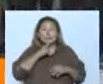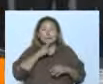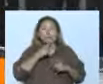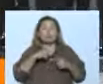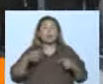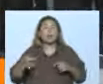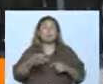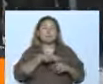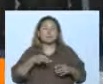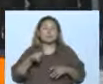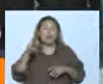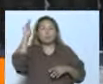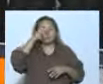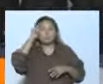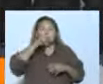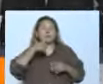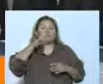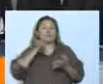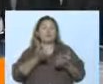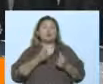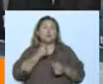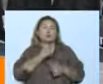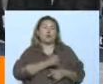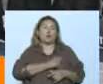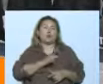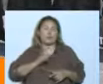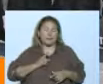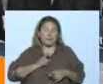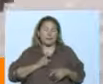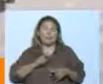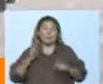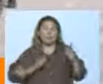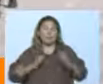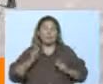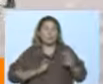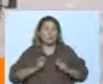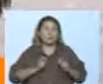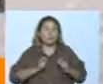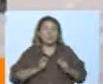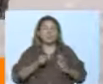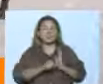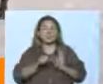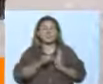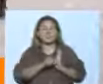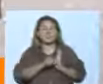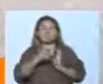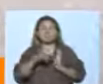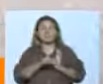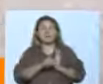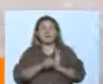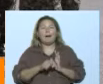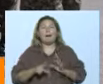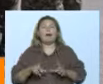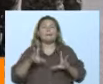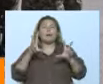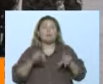прошли обучение и вчера официально получили звание солдата. Прибывшие на службу в войсковую часть 6656, они присягнули на верность родине,